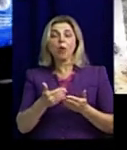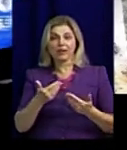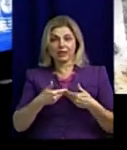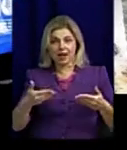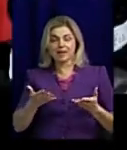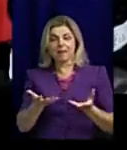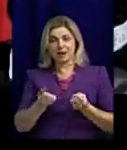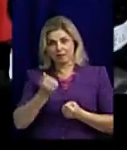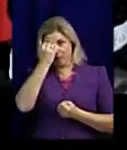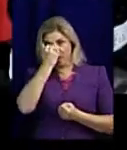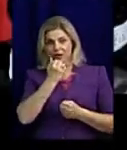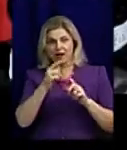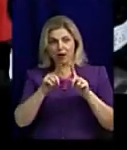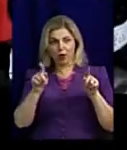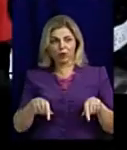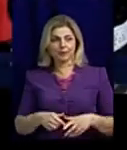подяку.